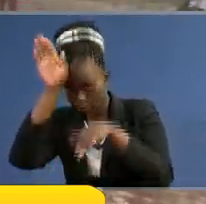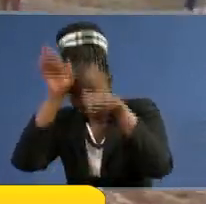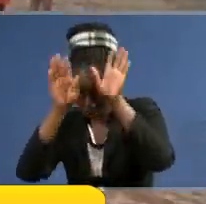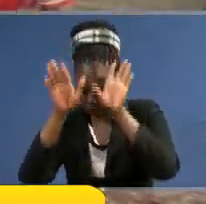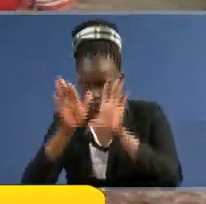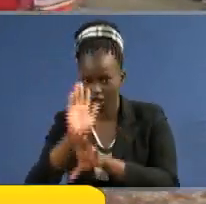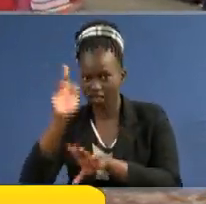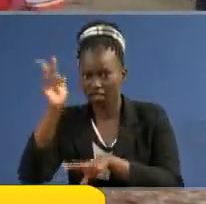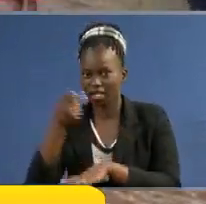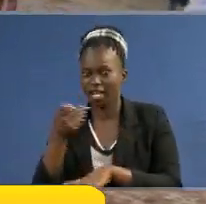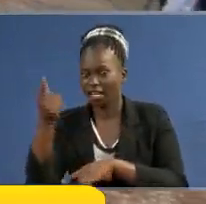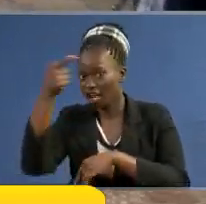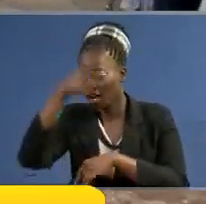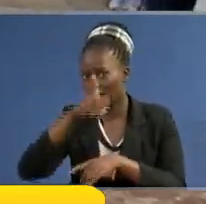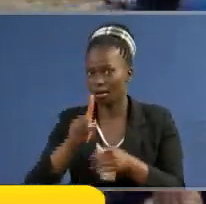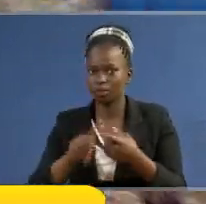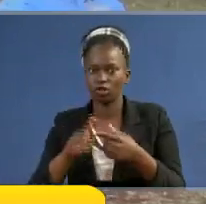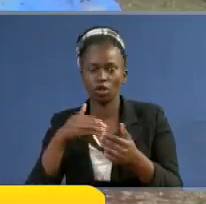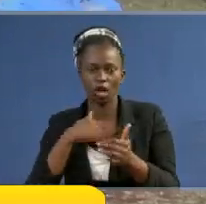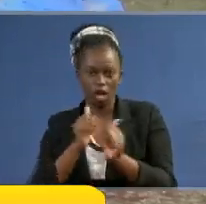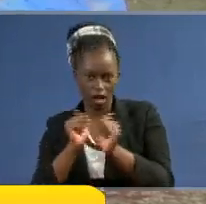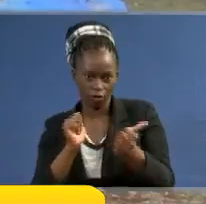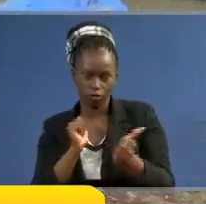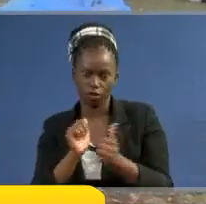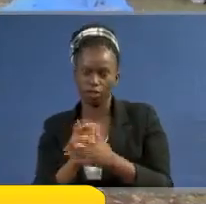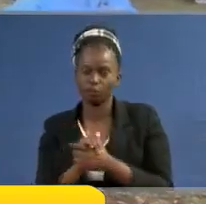nchini, hivyo basi kuhatarisha uwepo wake.